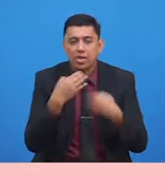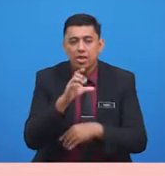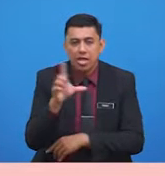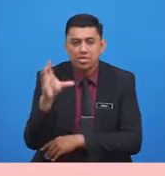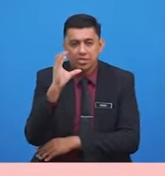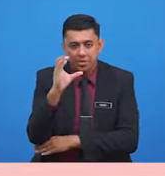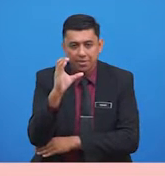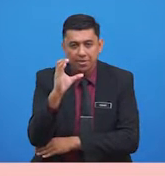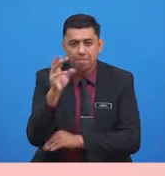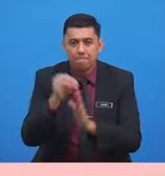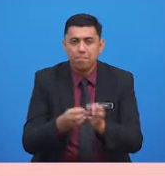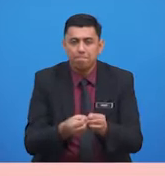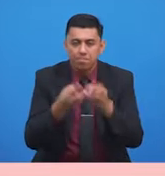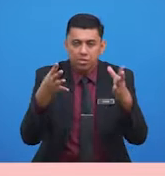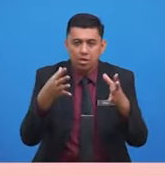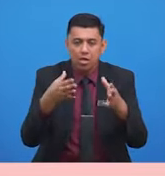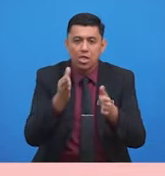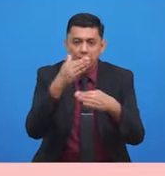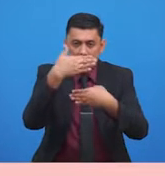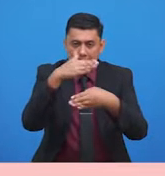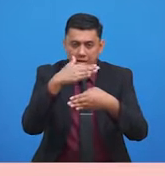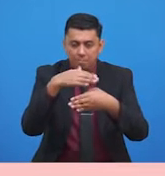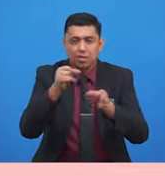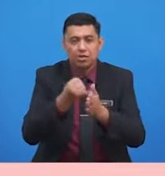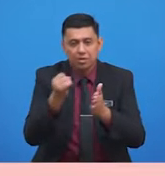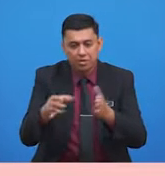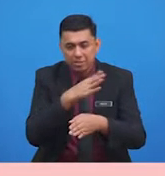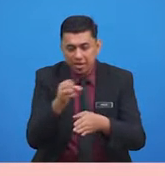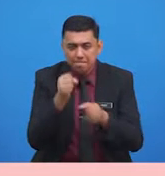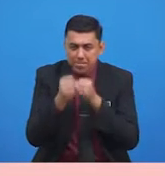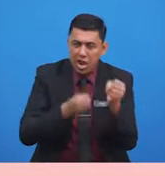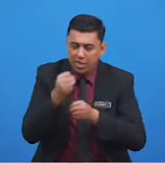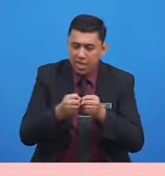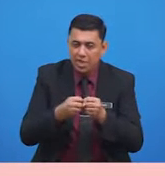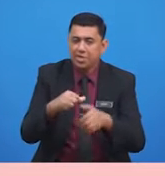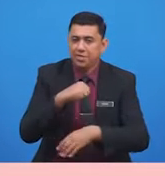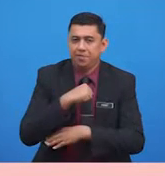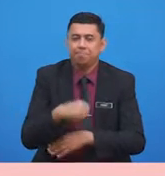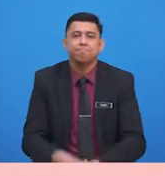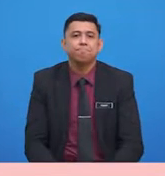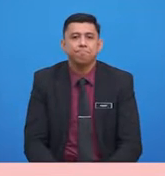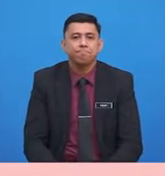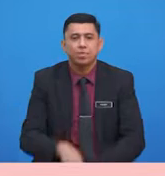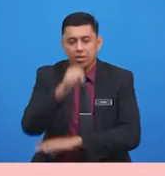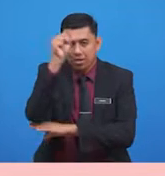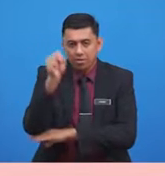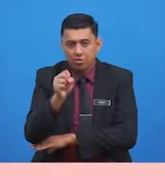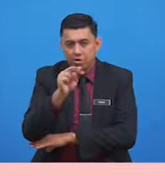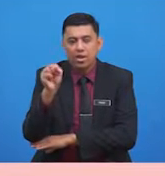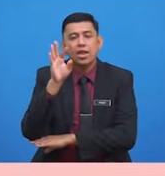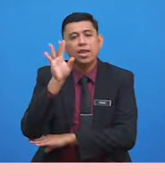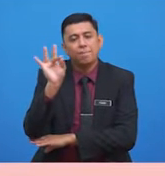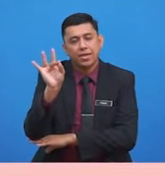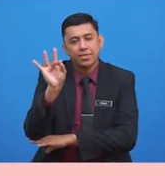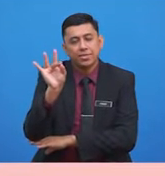C. Memecahkan tingkap jiran dan melarikan diri. Soalan